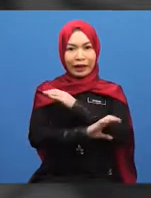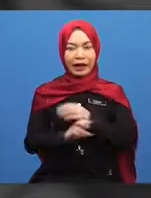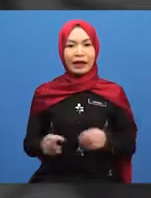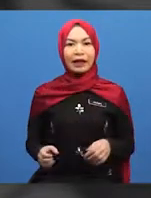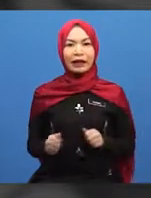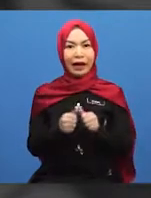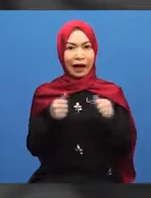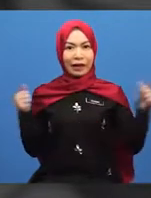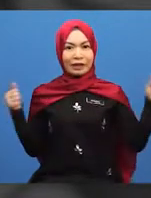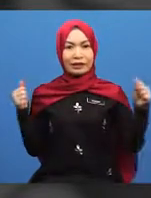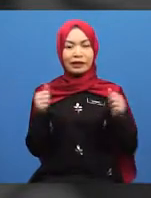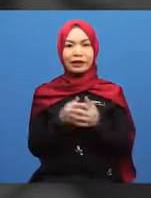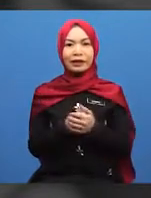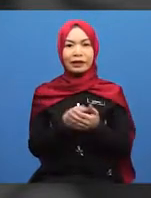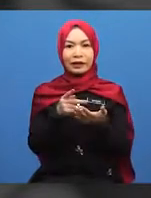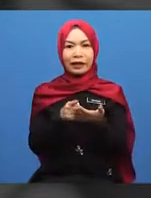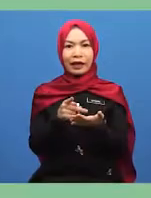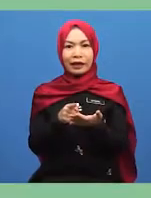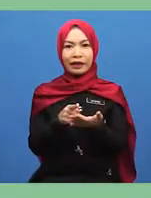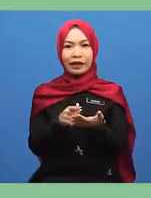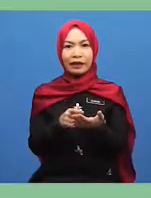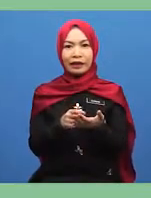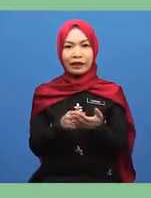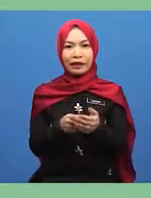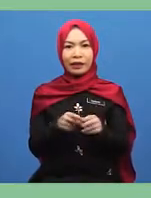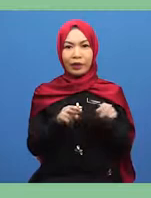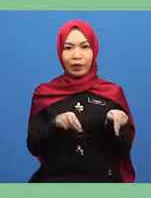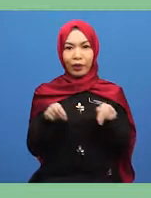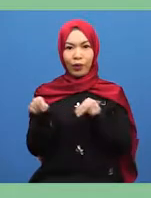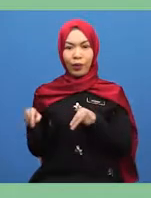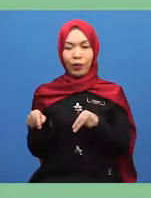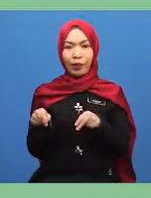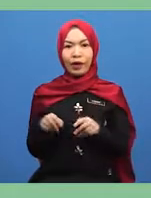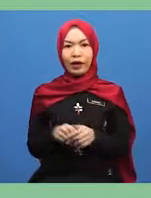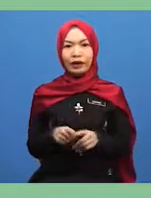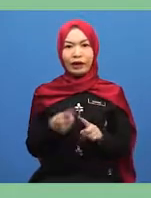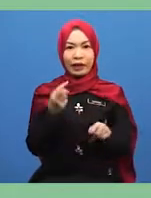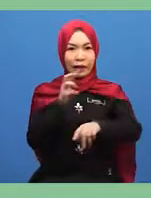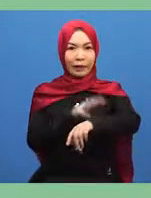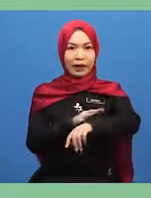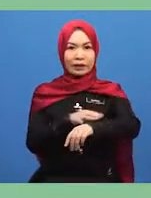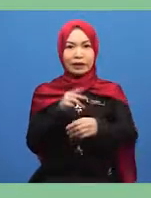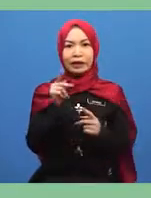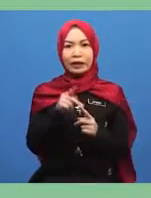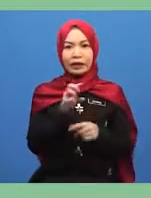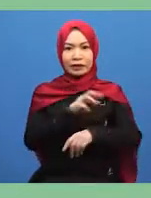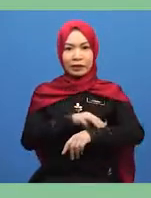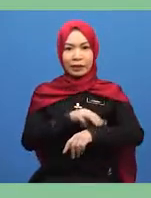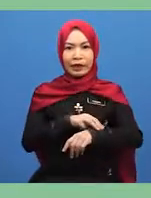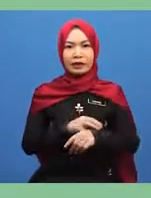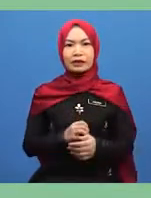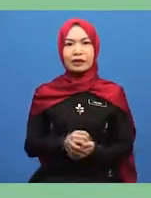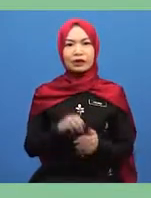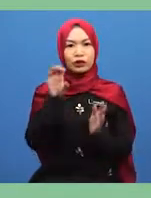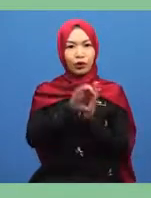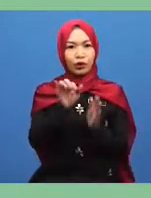asing berubah dari semasa ke semasa. Andaikan kadar pertukaran 1 USD sama dengan RM4,